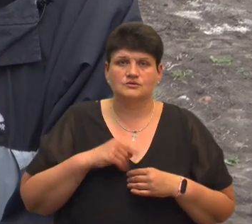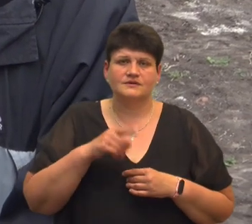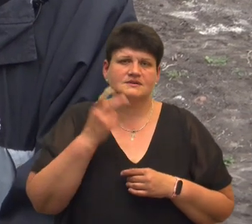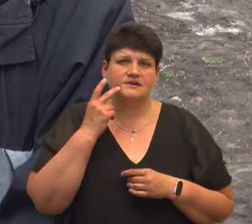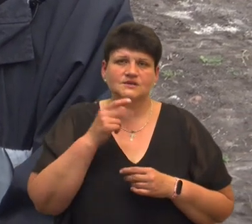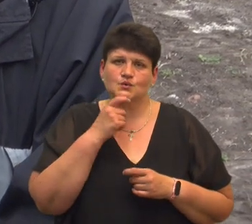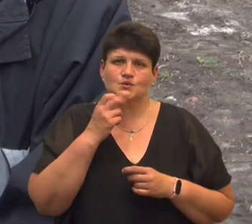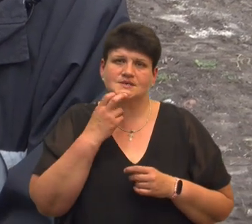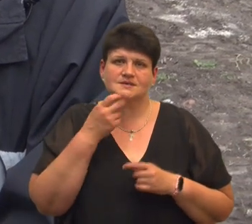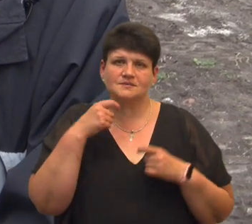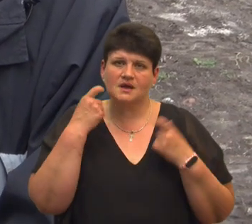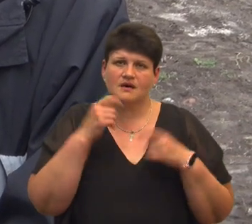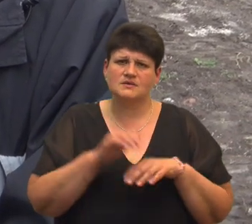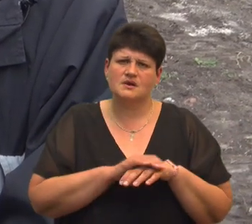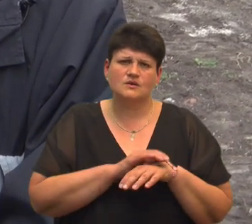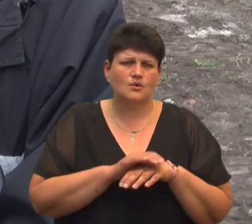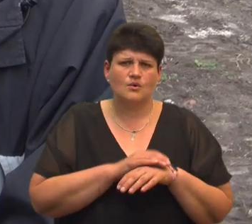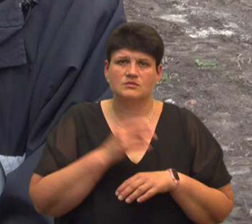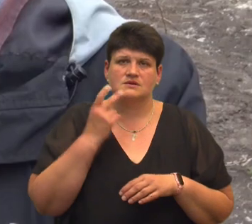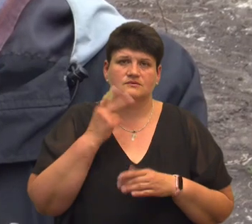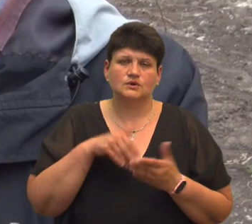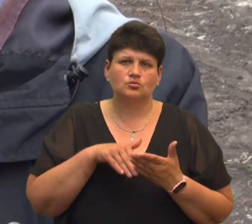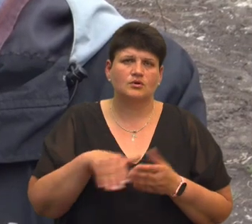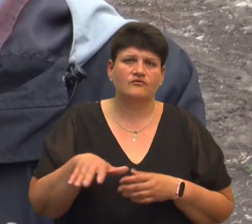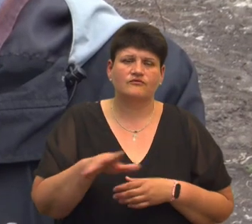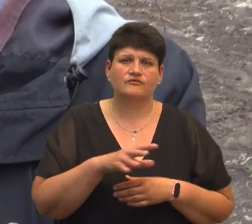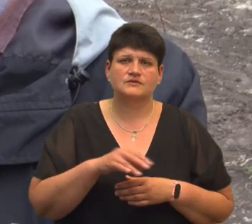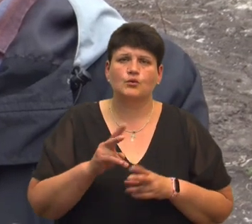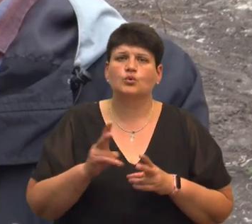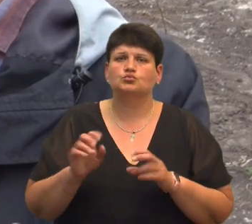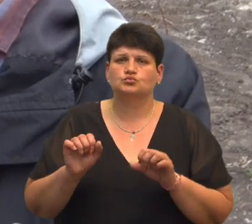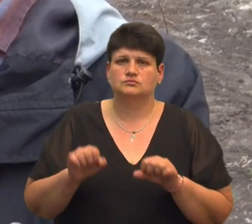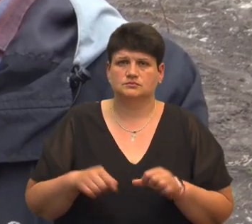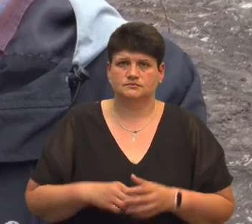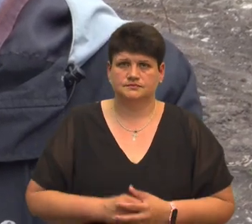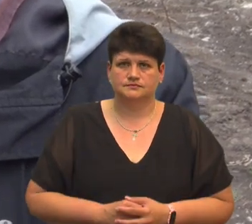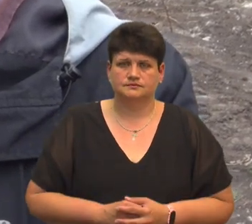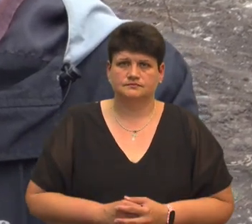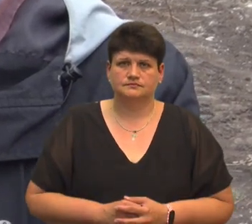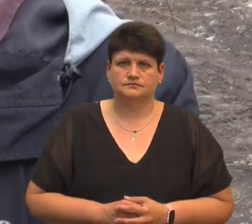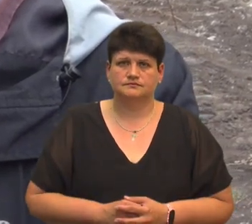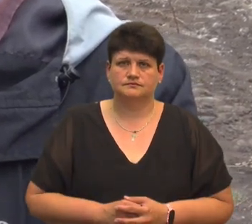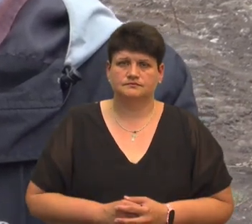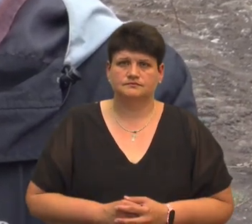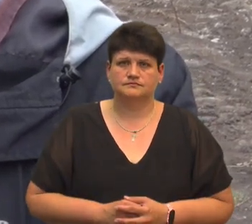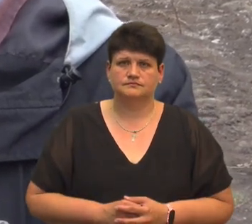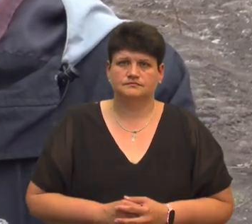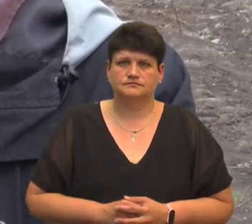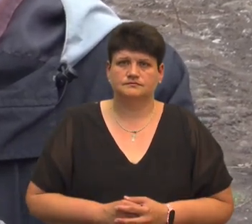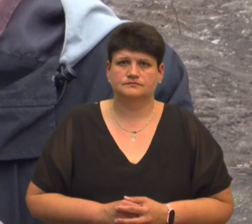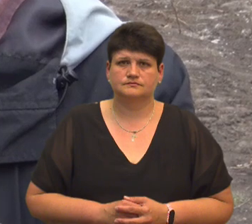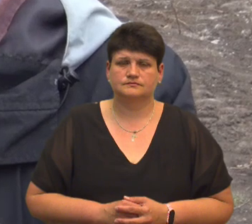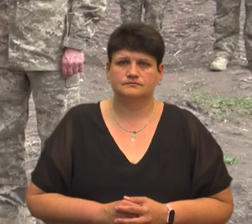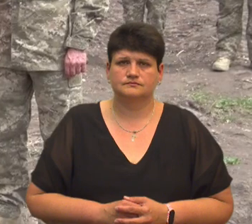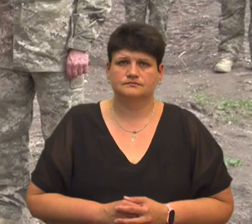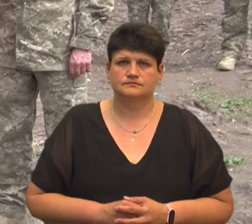усміхався. Добрий. Завжди допомагав всім, кому міг. Завжди допомогу показував всім, кому